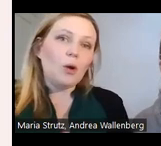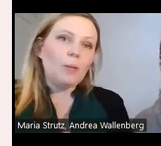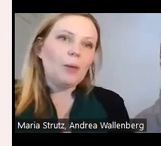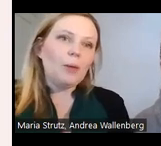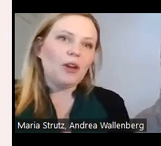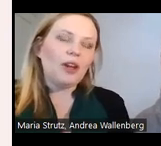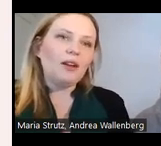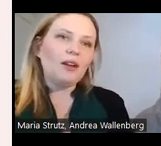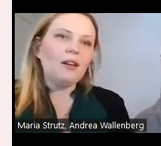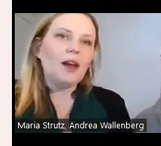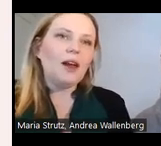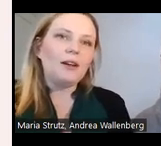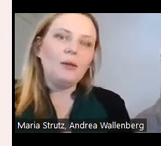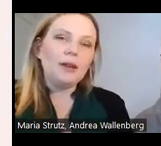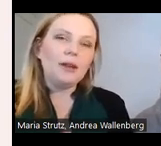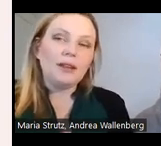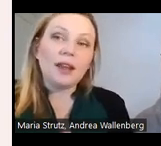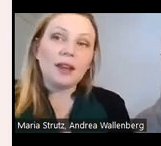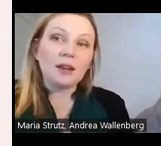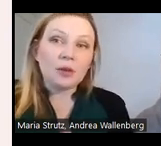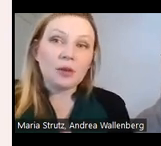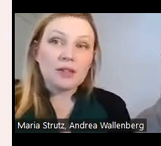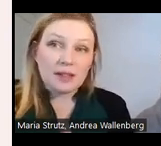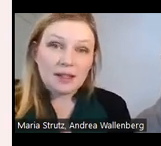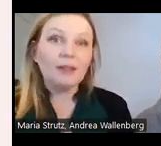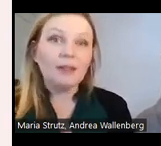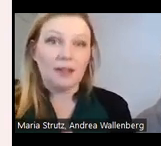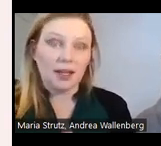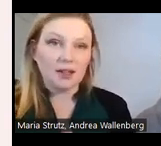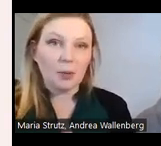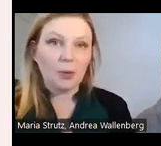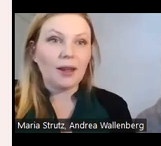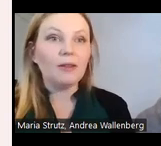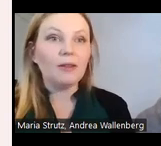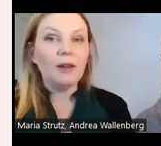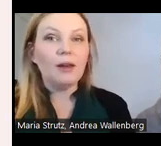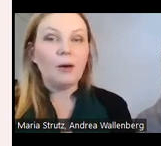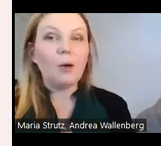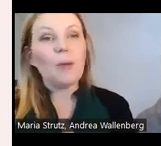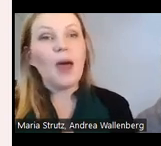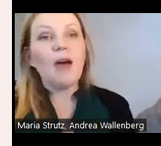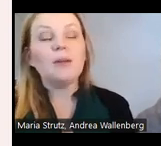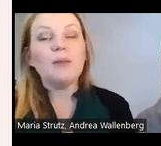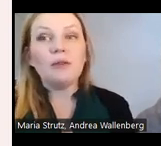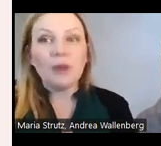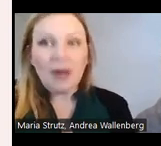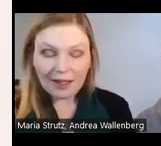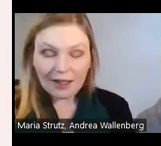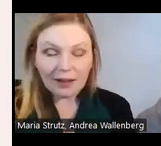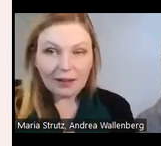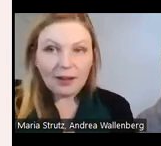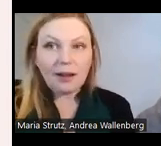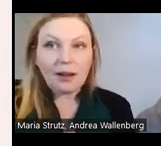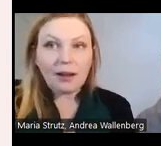Och tecken som AKK och babytecken är lånade tecken från det svenska teckenspråket. Och de är även ibland